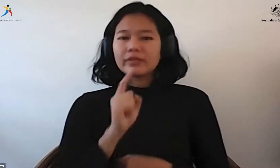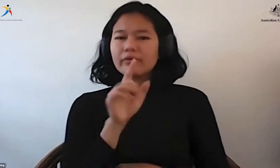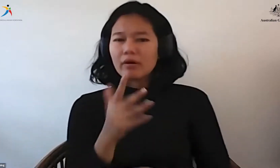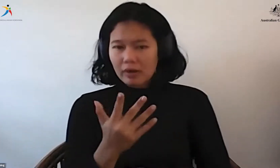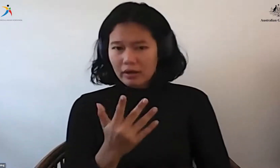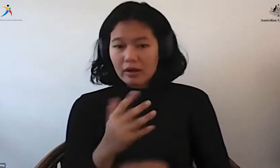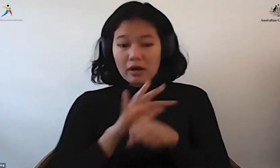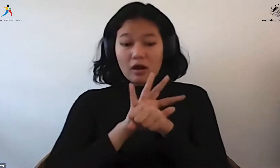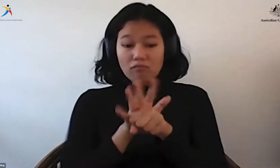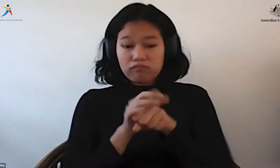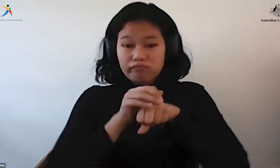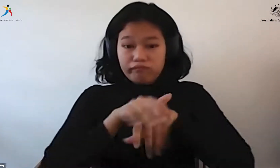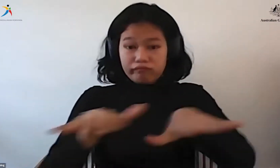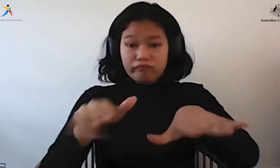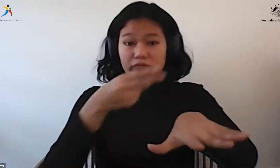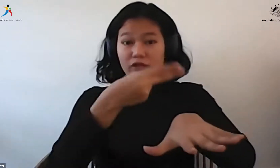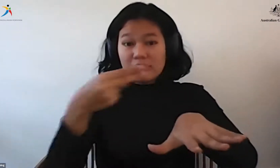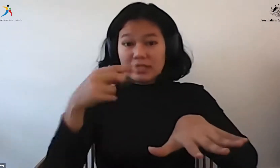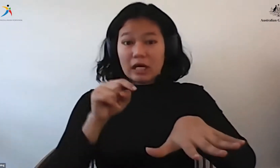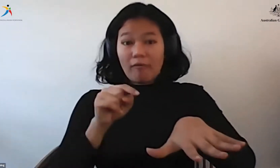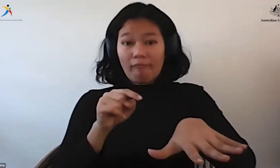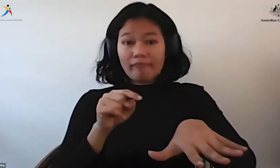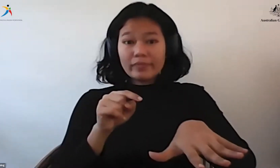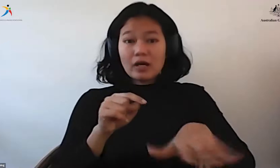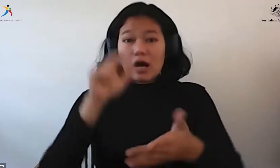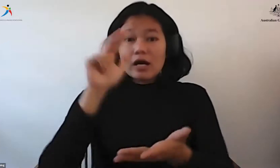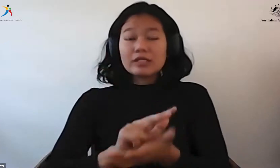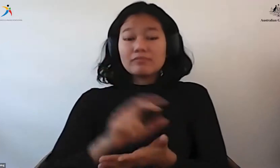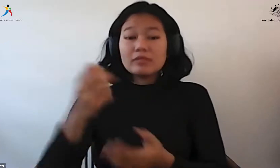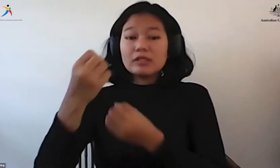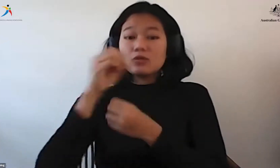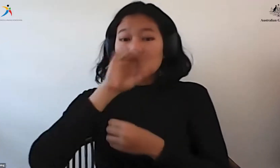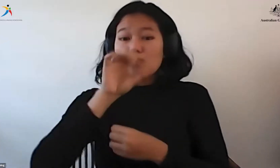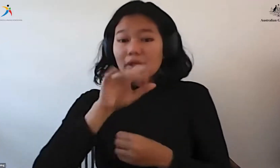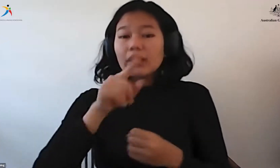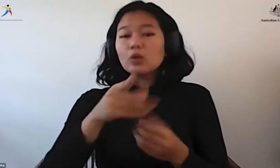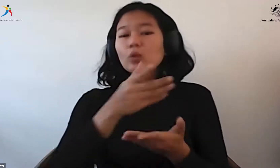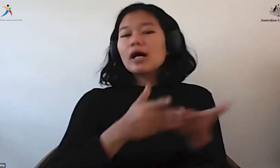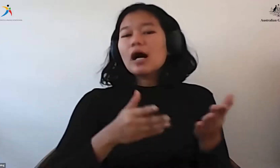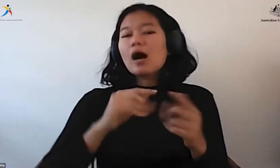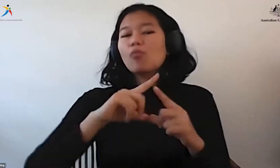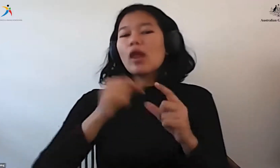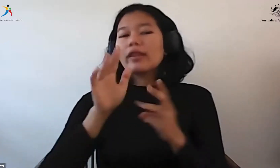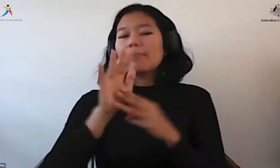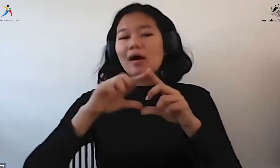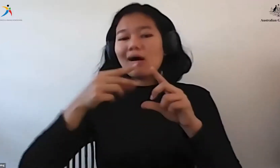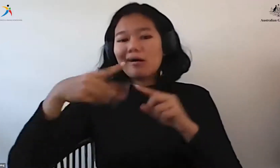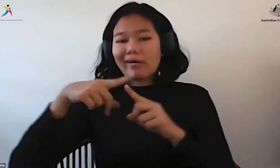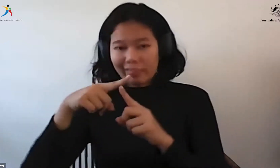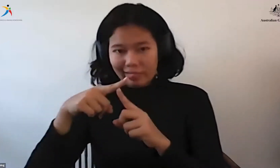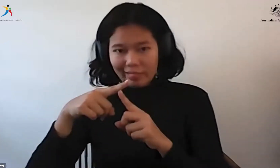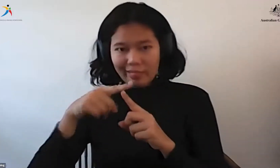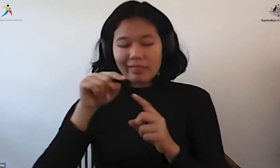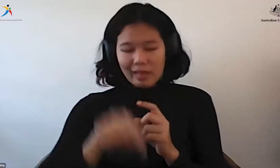pandemik di Indonesia baru diumumkan secara resmi pertengahan Maret. Dan situasi kemiskinan yang diumumkan oleh